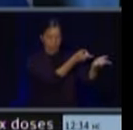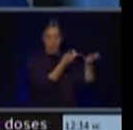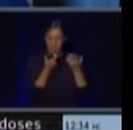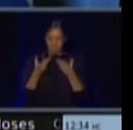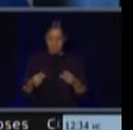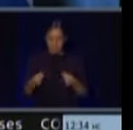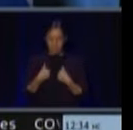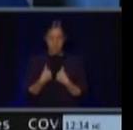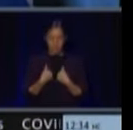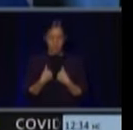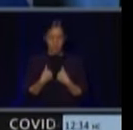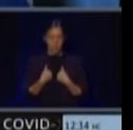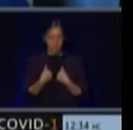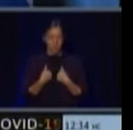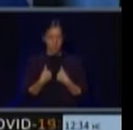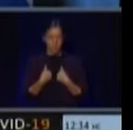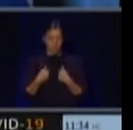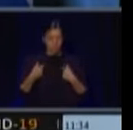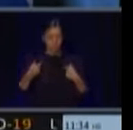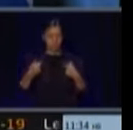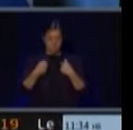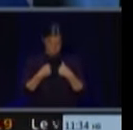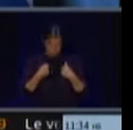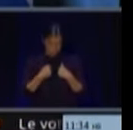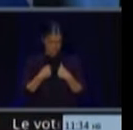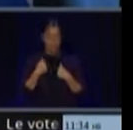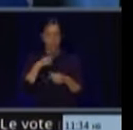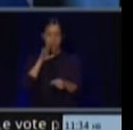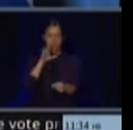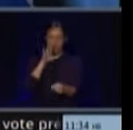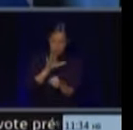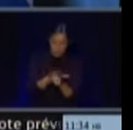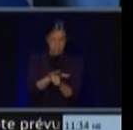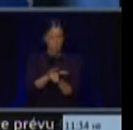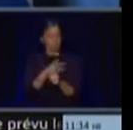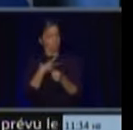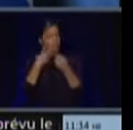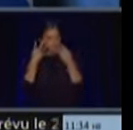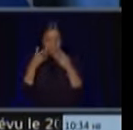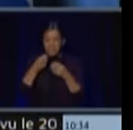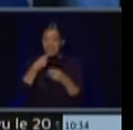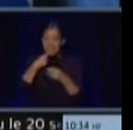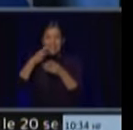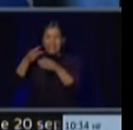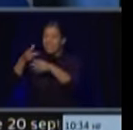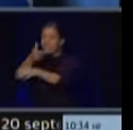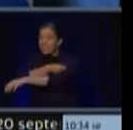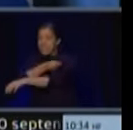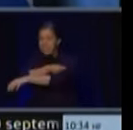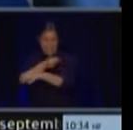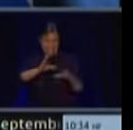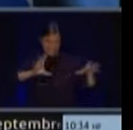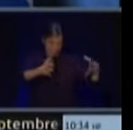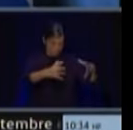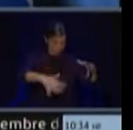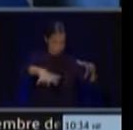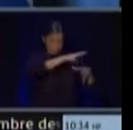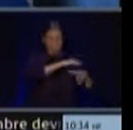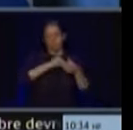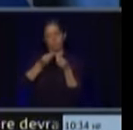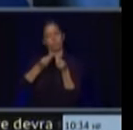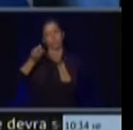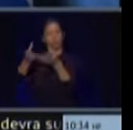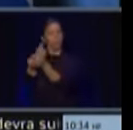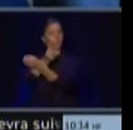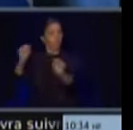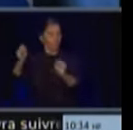un engagement envers les gens qui se faisaient vacciner, qu'on allait tout faire pour leur permettre un retour à une certaine normalité.